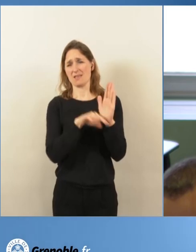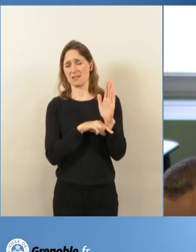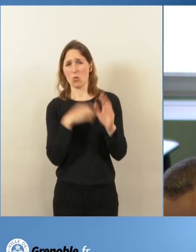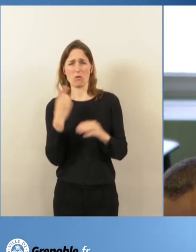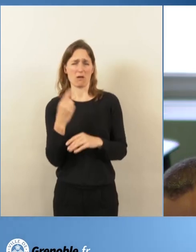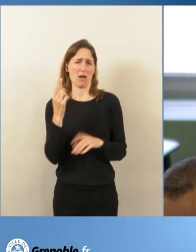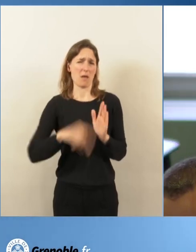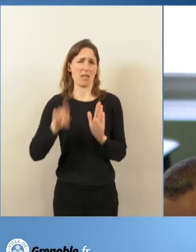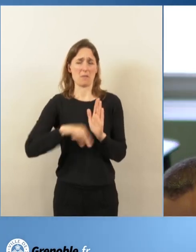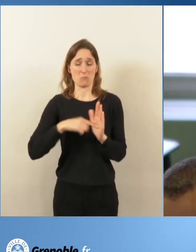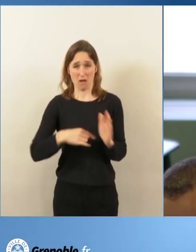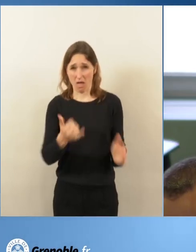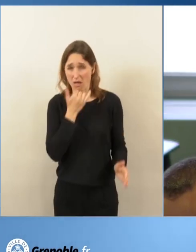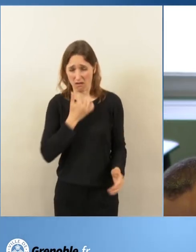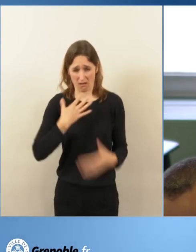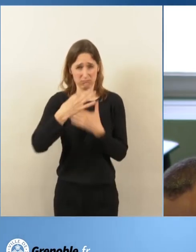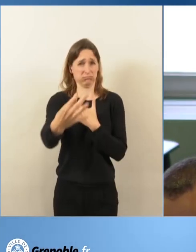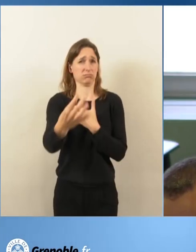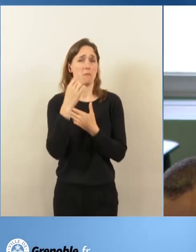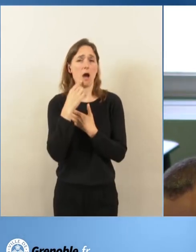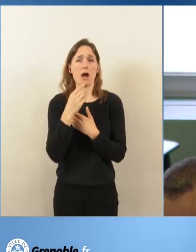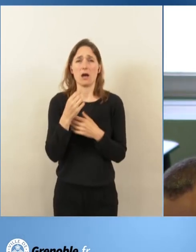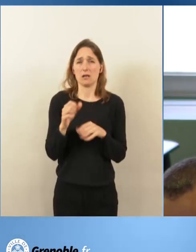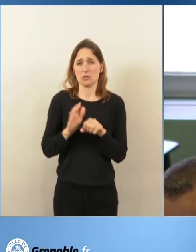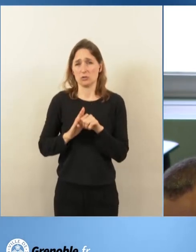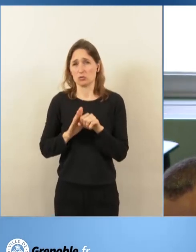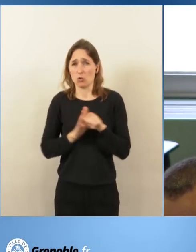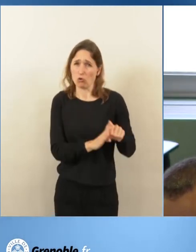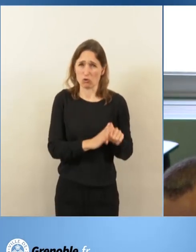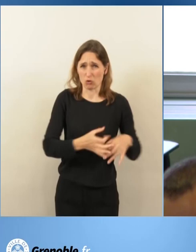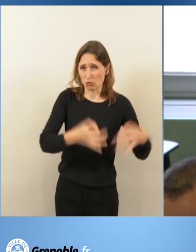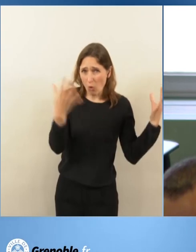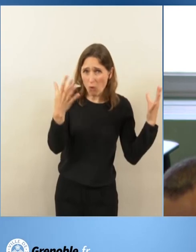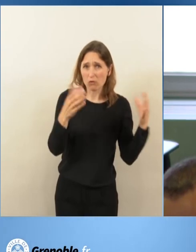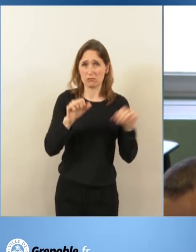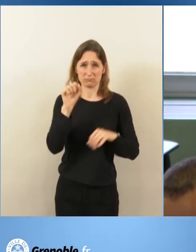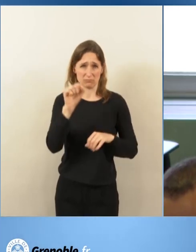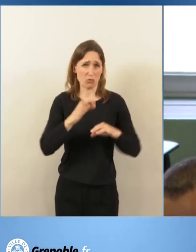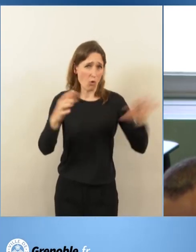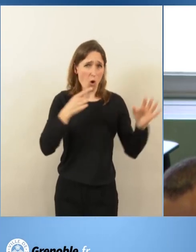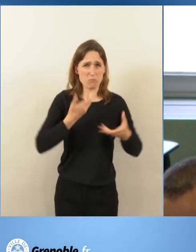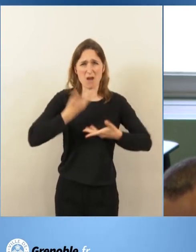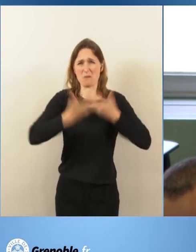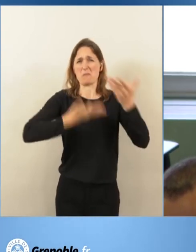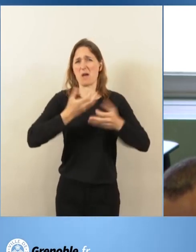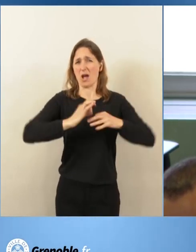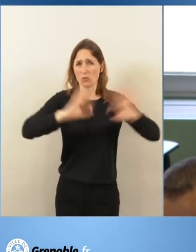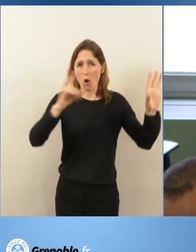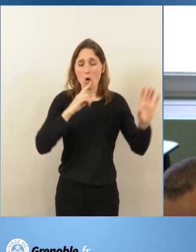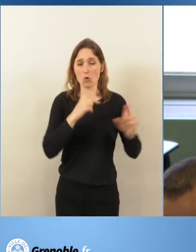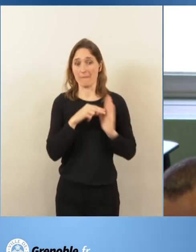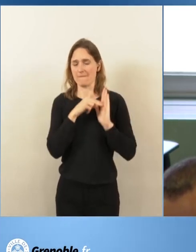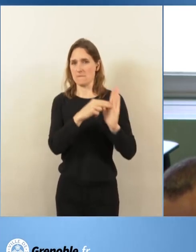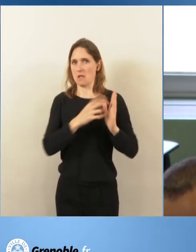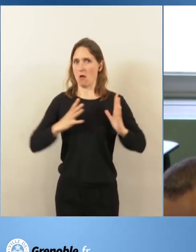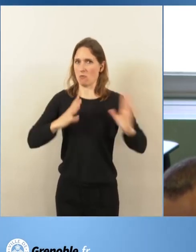j'étais une erreur de casting parce que trop socialiste trop grande gueule trop honnête ou trop fidèle à mes engagements politiques ou simplement